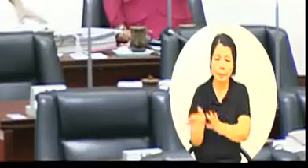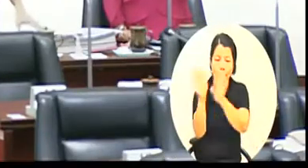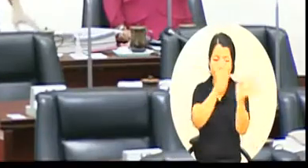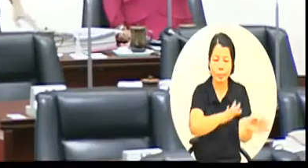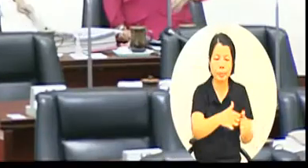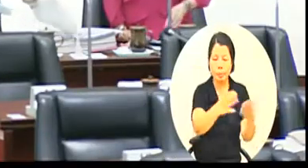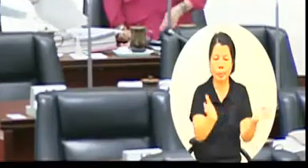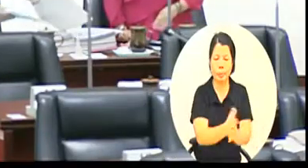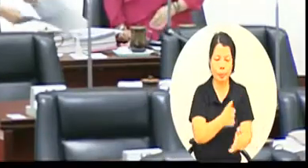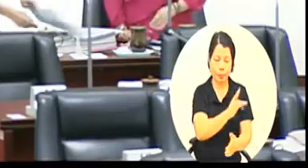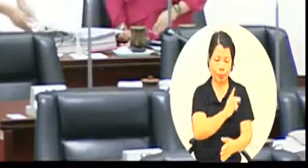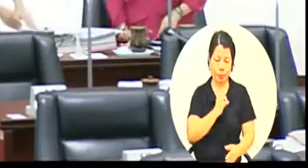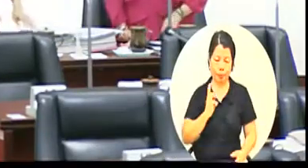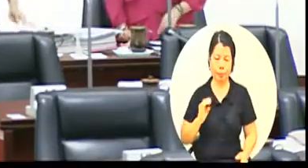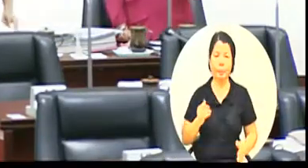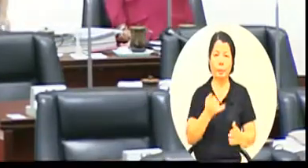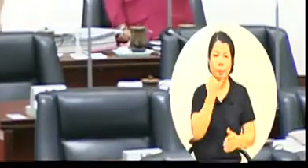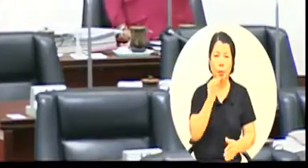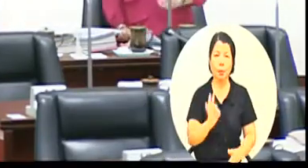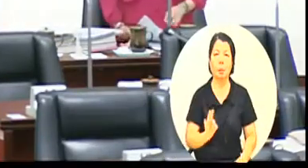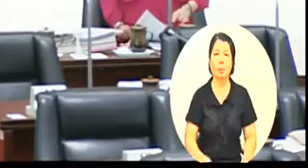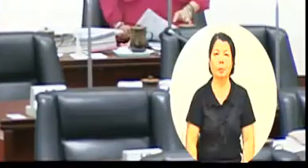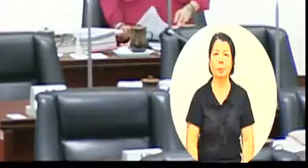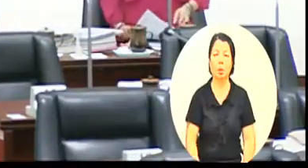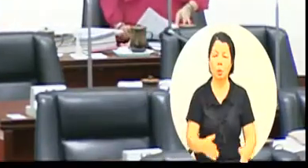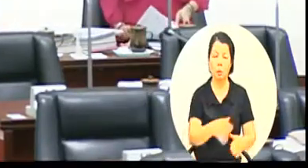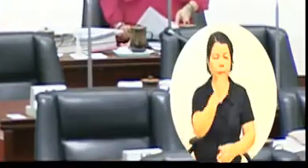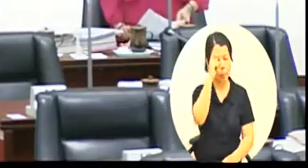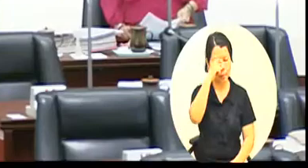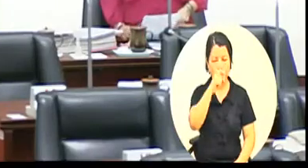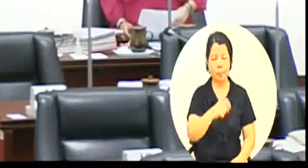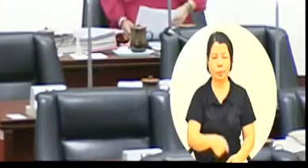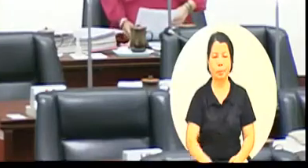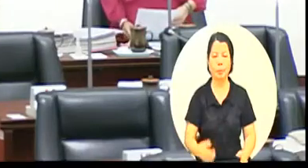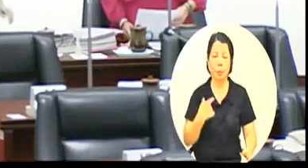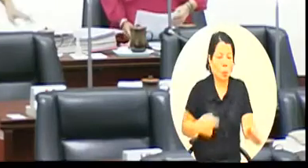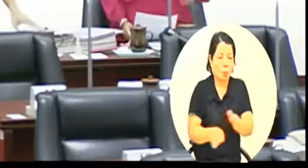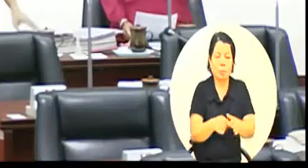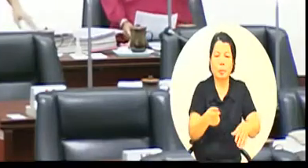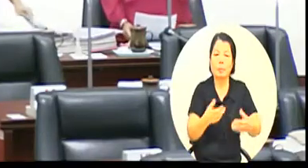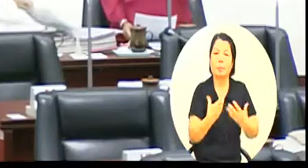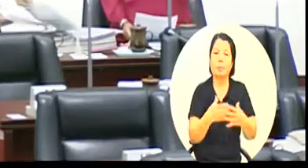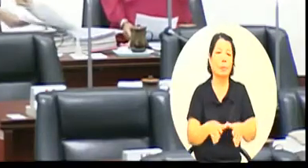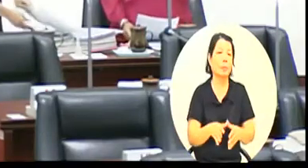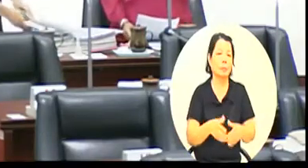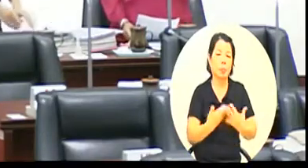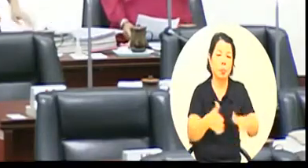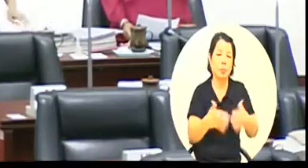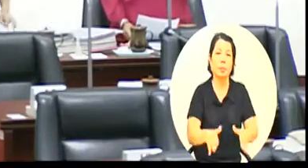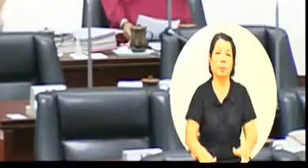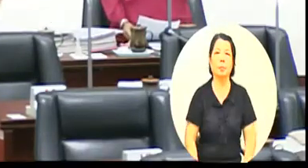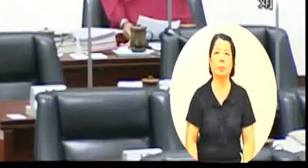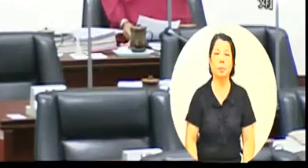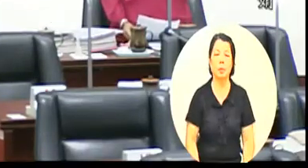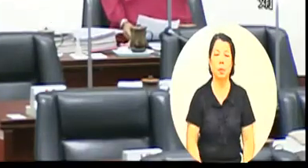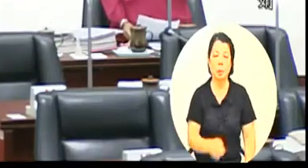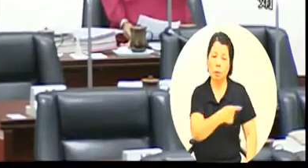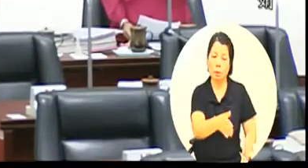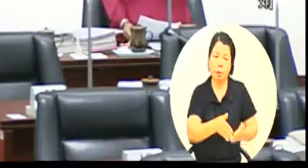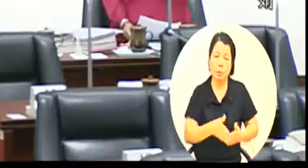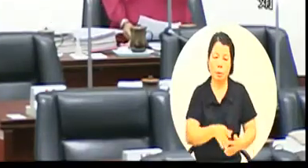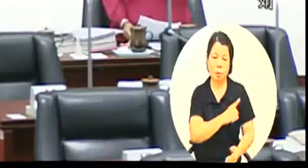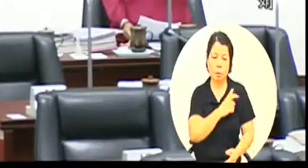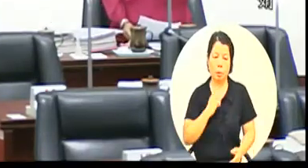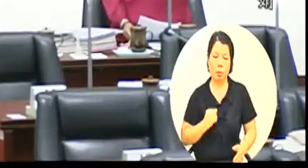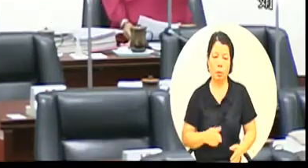今天一再跟你谈这个禁闭的问题，我们都不希望违法，但是我也希望说你们要兼顾情理